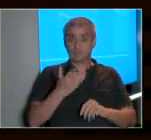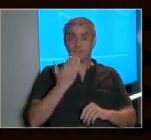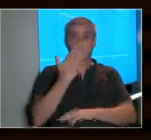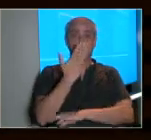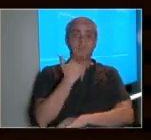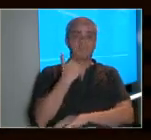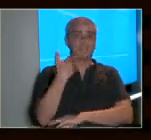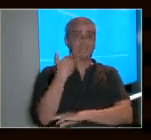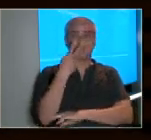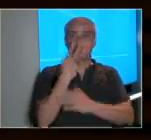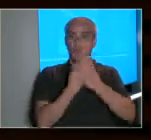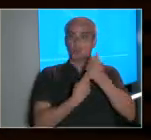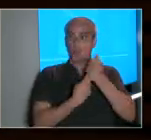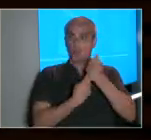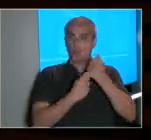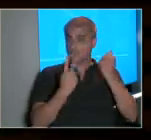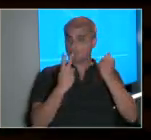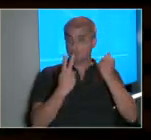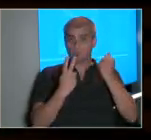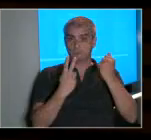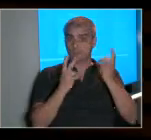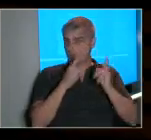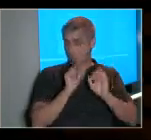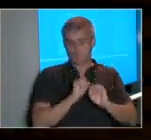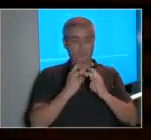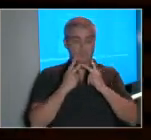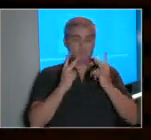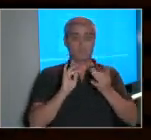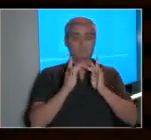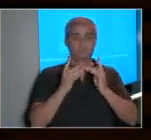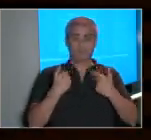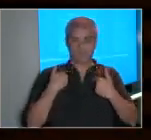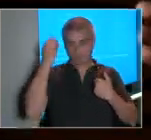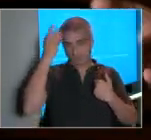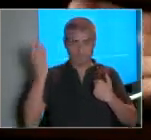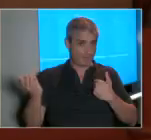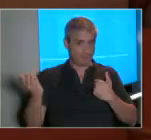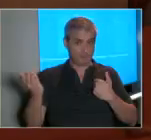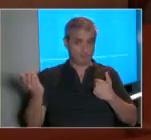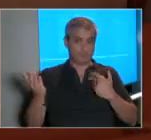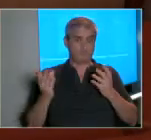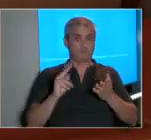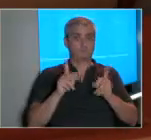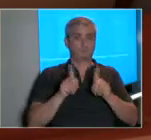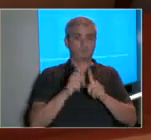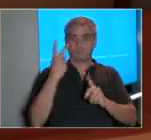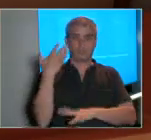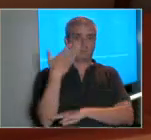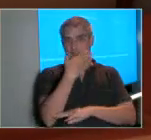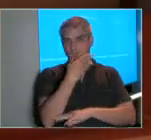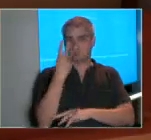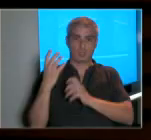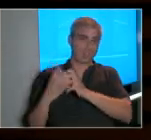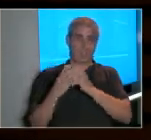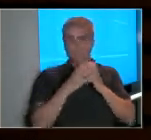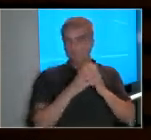שישראל תהיה מדינה דו-לאומית? נניח אתם אפילו בעד פתרון הסכסוך בינינו לבין הפלסטינים במתכונת של שתי מדינות